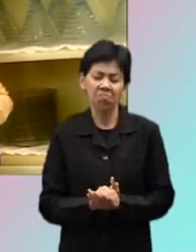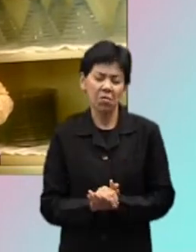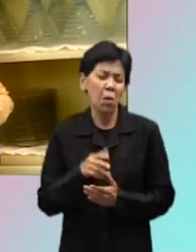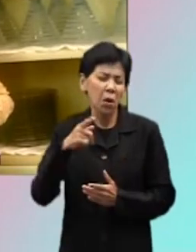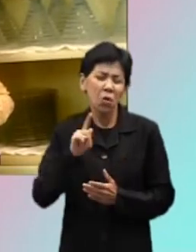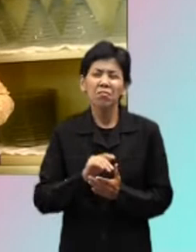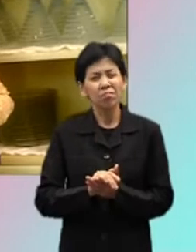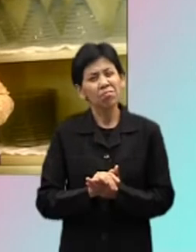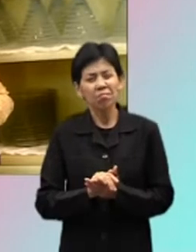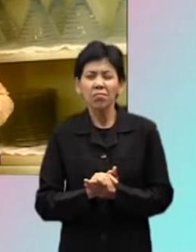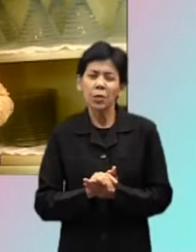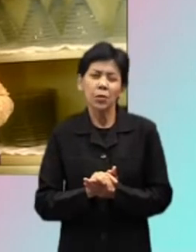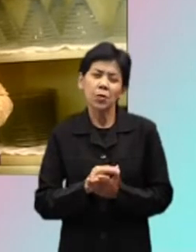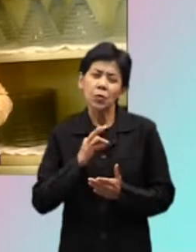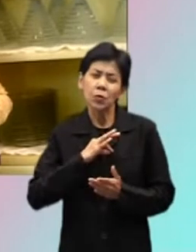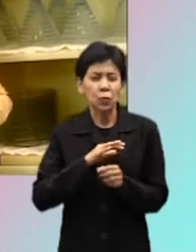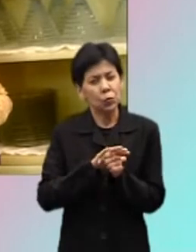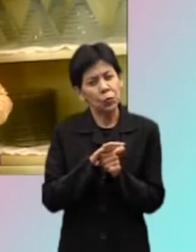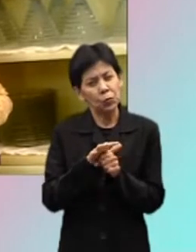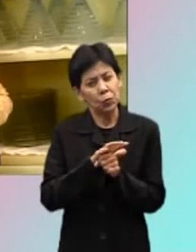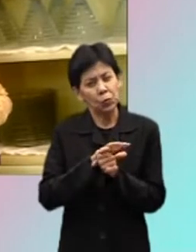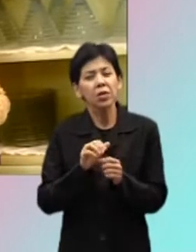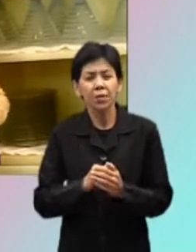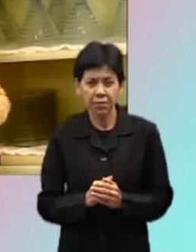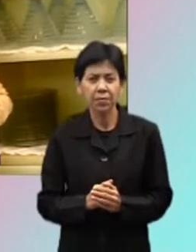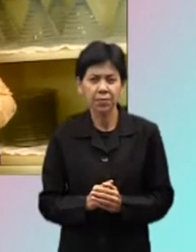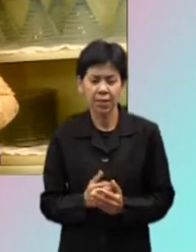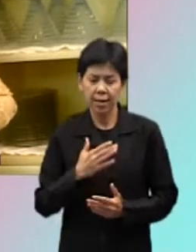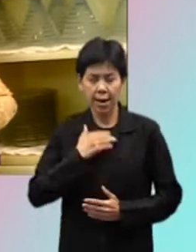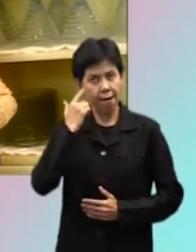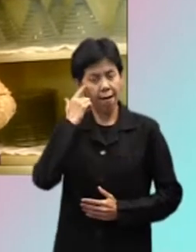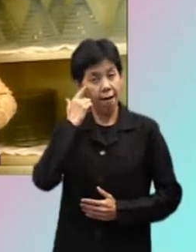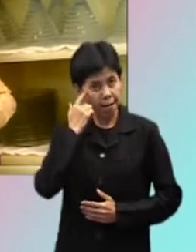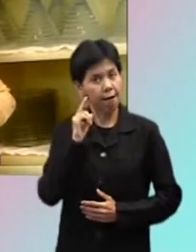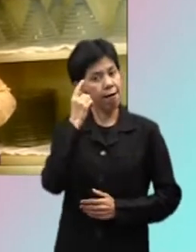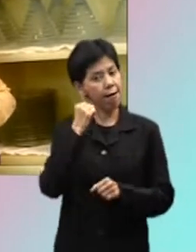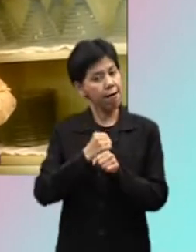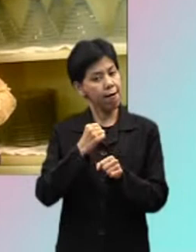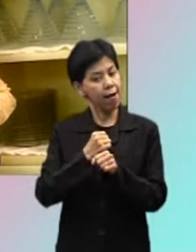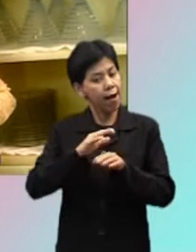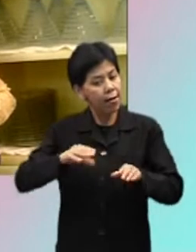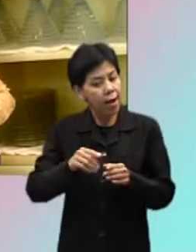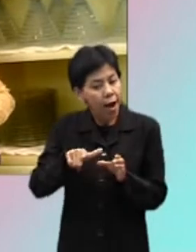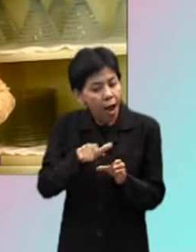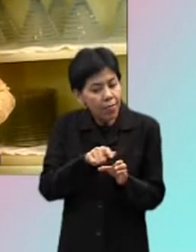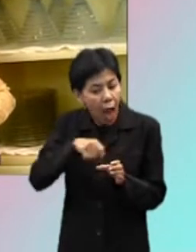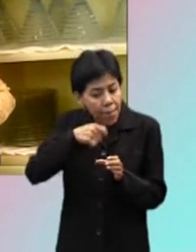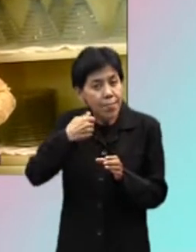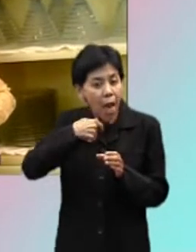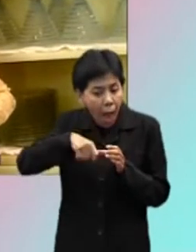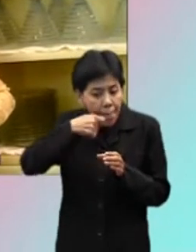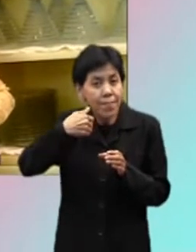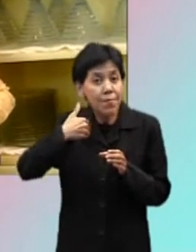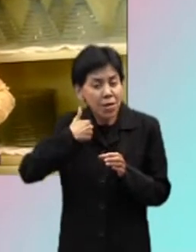ชน์ที่ได้เนี่ยก็ยังไม่ดีเท่าที่ควรนะคะเราก็เลยมีความคิดว่าไอศกรีมเนี่ยเด็กทานแต่ทำอย่างไร